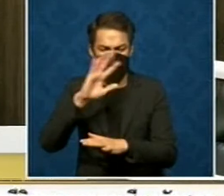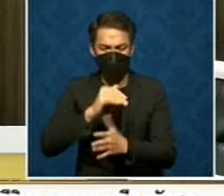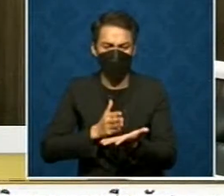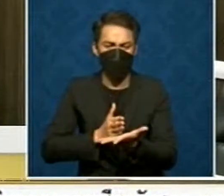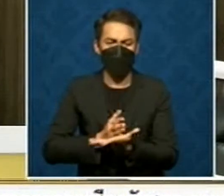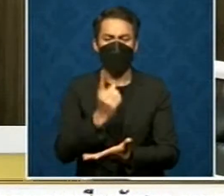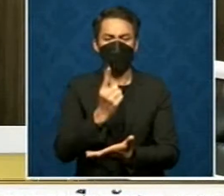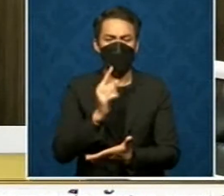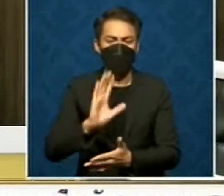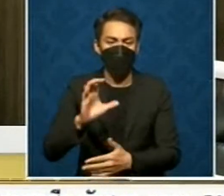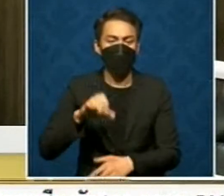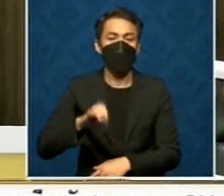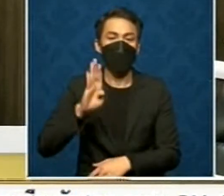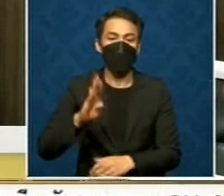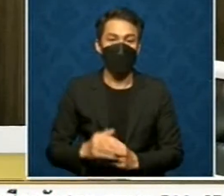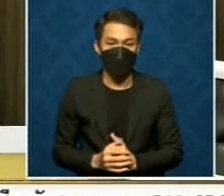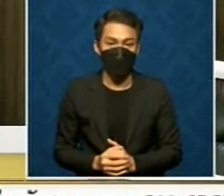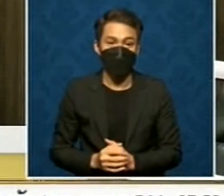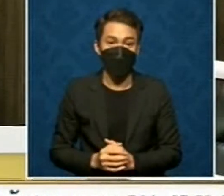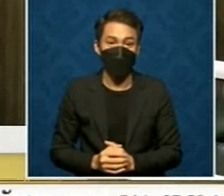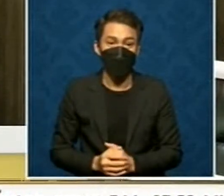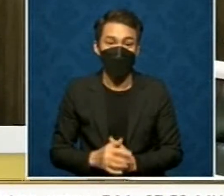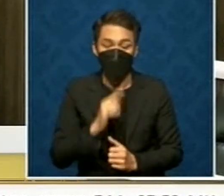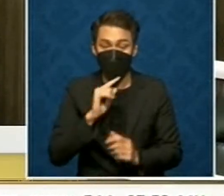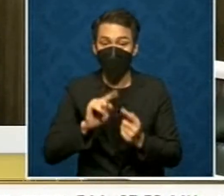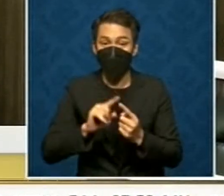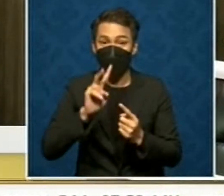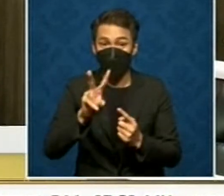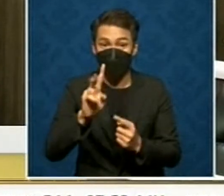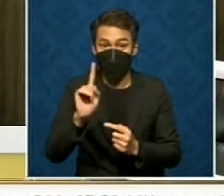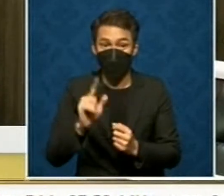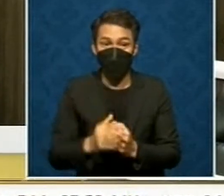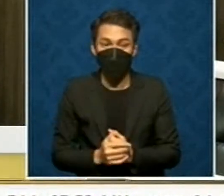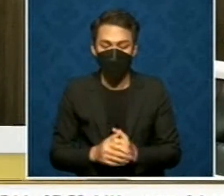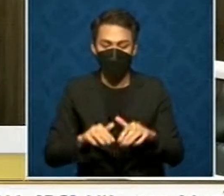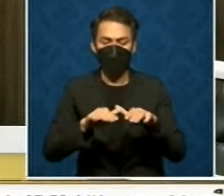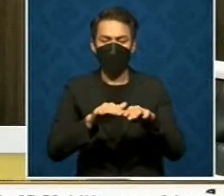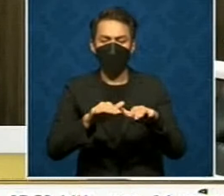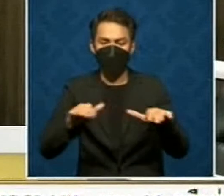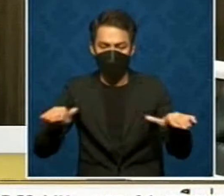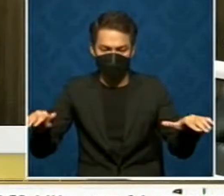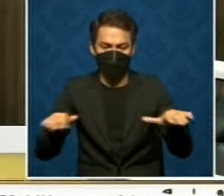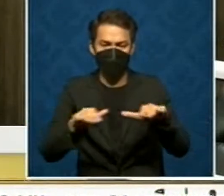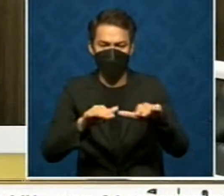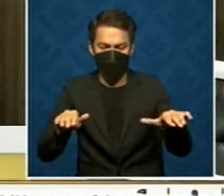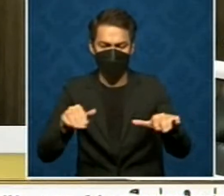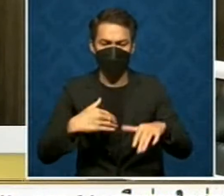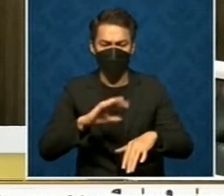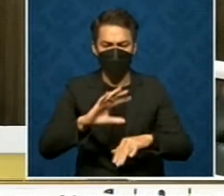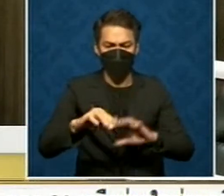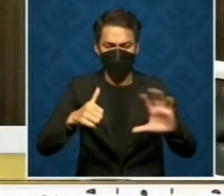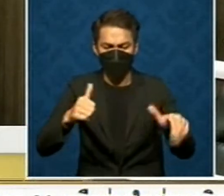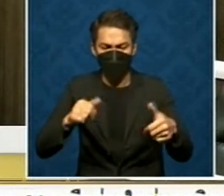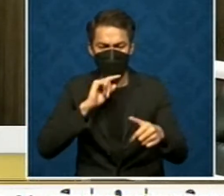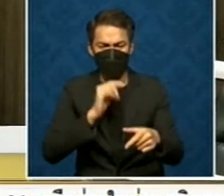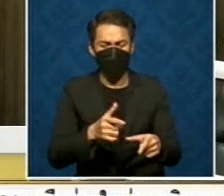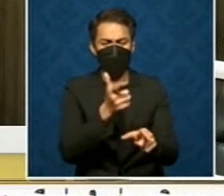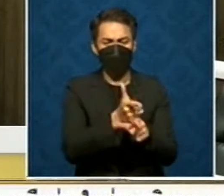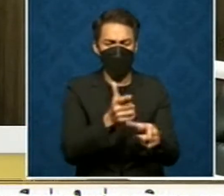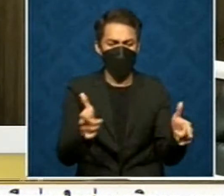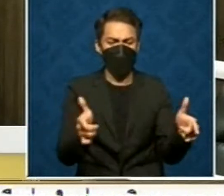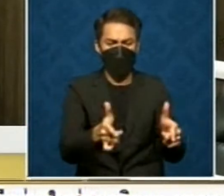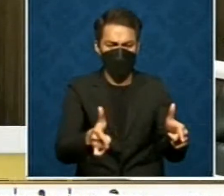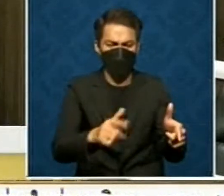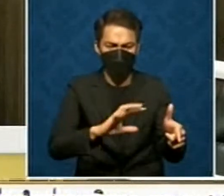เมื่อเราท่ไปทานครับขอท 2 คอเราต้องวางแถนมาตรฐานในการพื้นฟและพัฒนาฟารมลายย่อยให้ได้